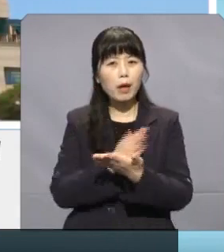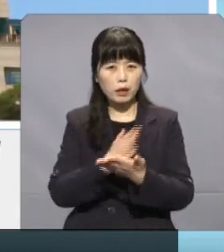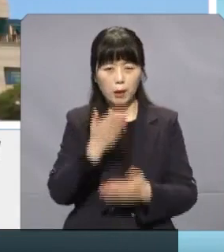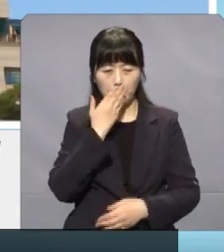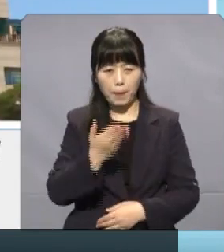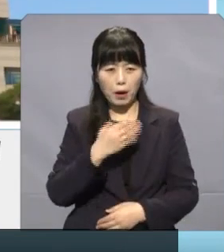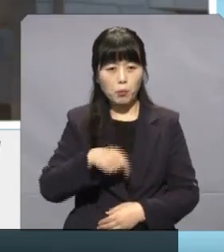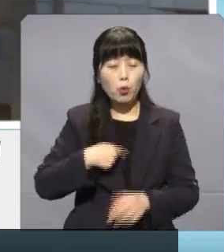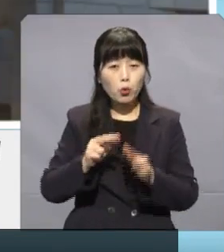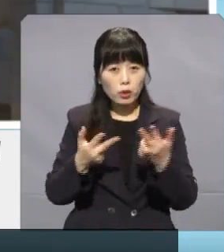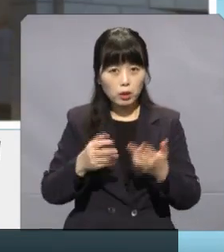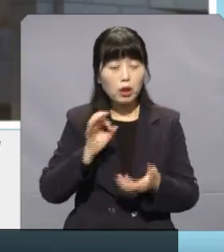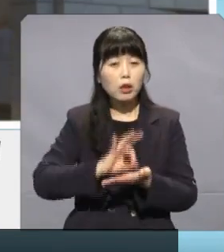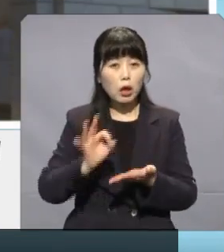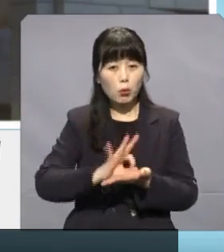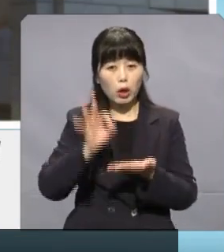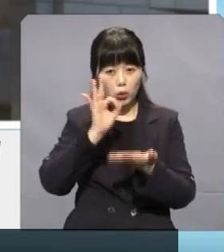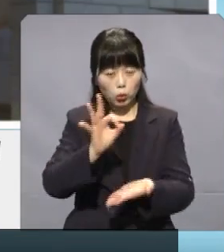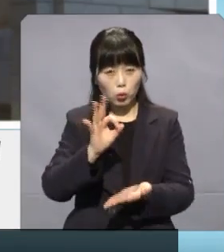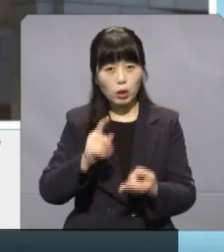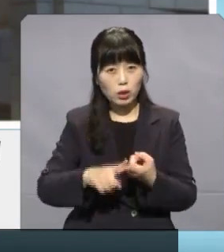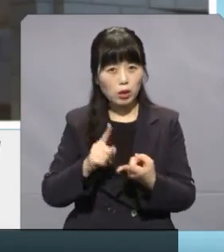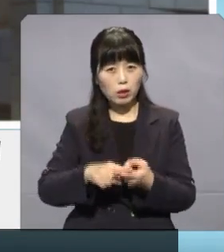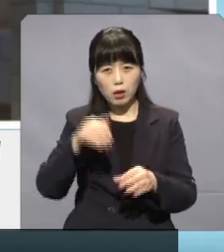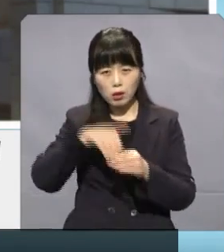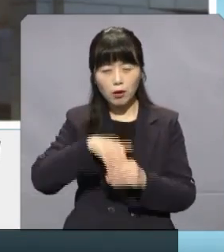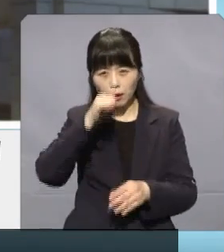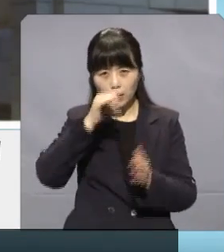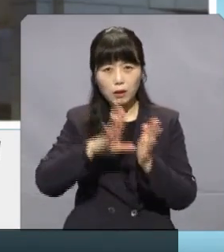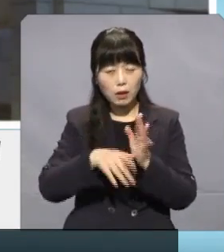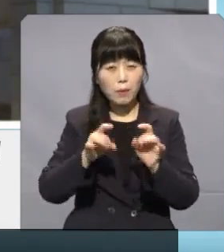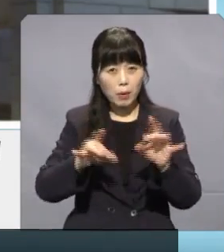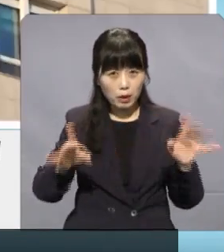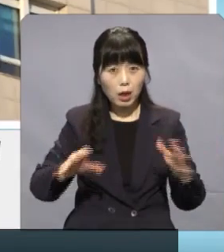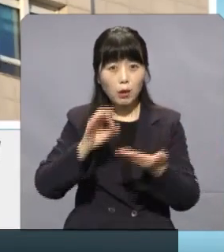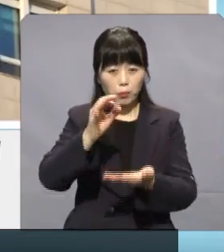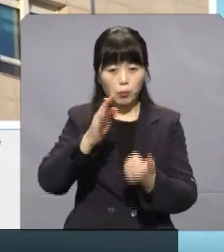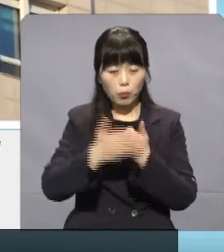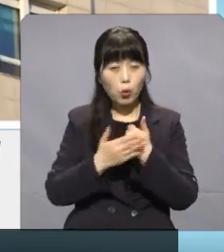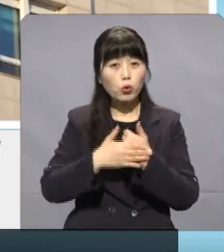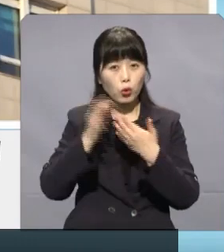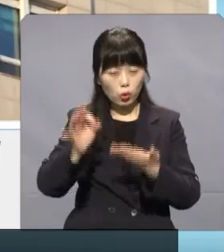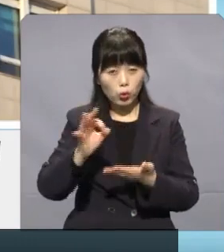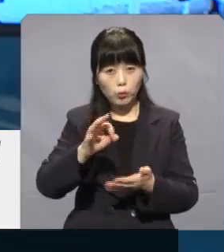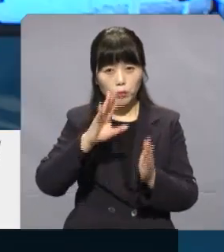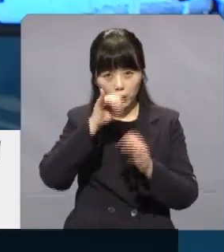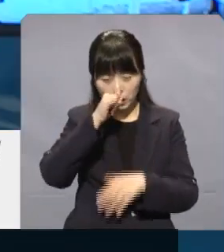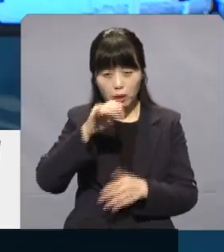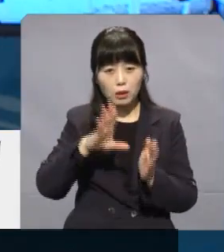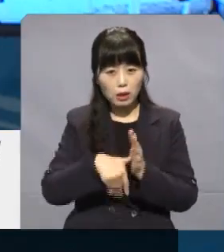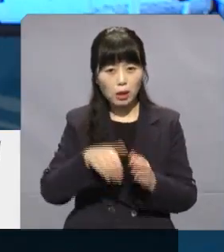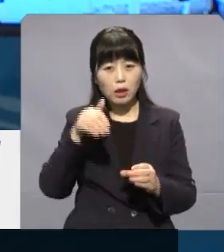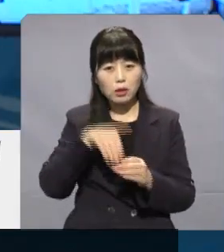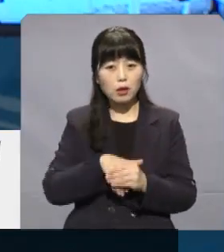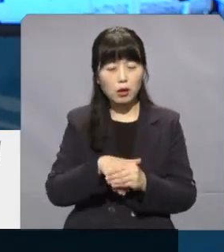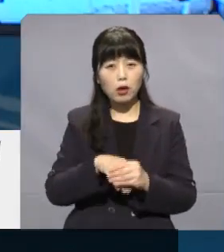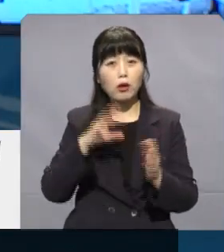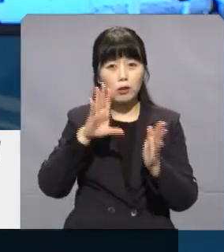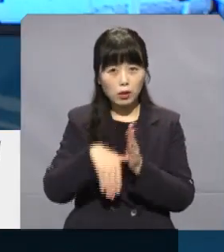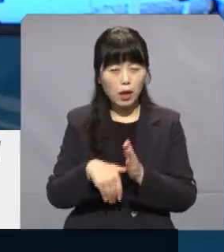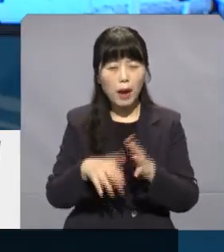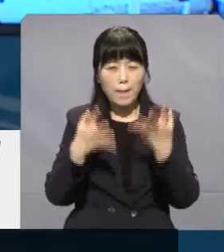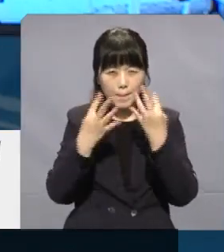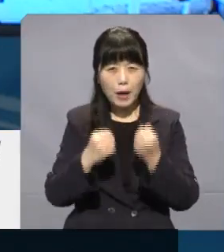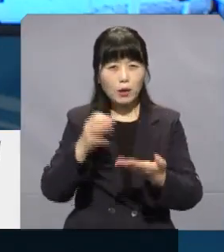자기들이 쓰는 돈은 계속해서 선거가 있을 때마다 보조금으로 받아서 사실은 선거전에이